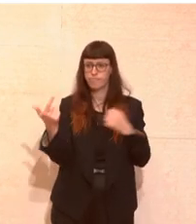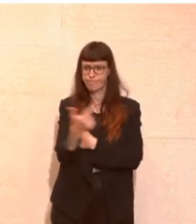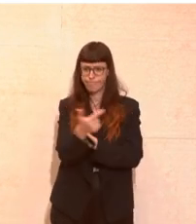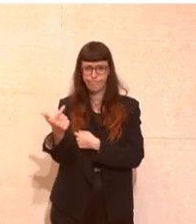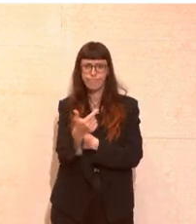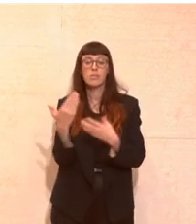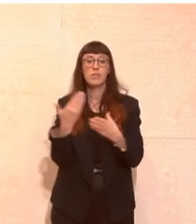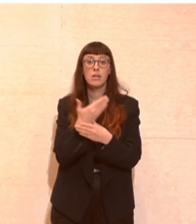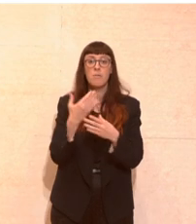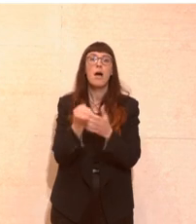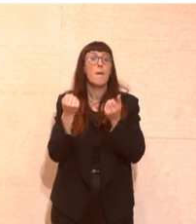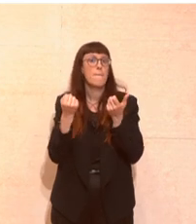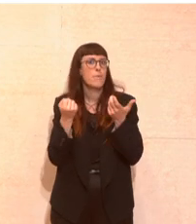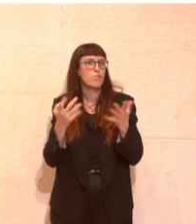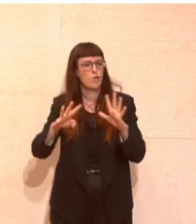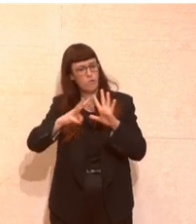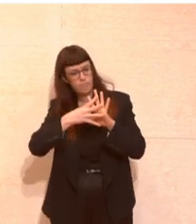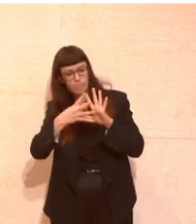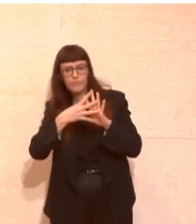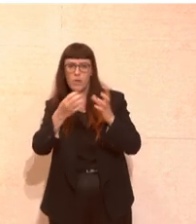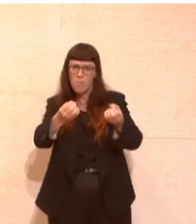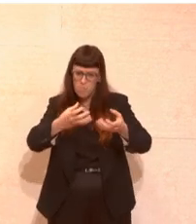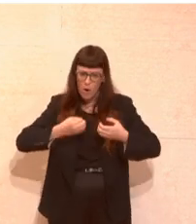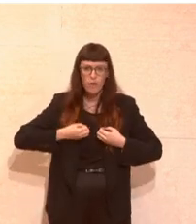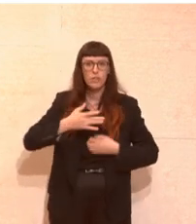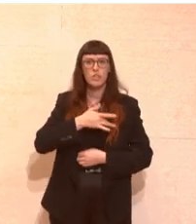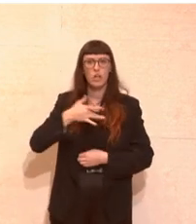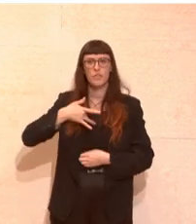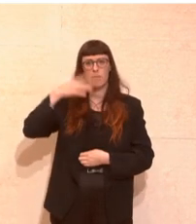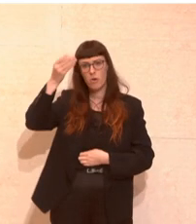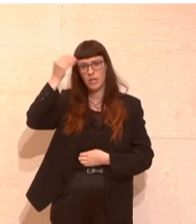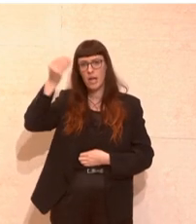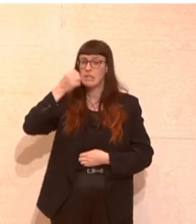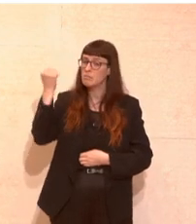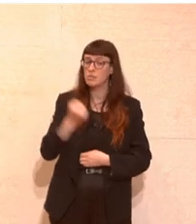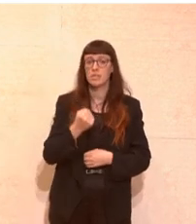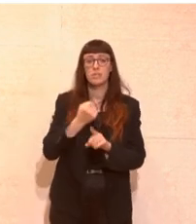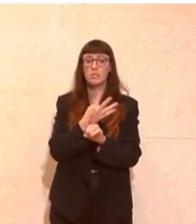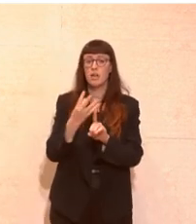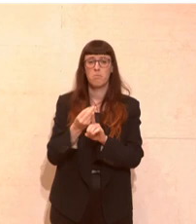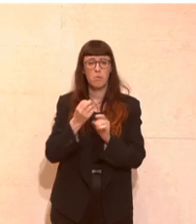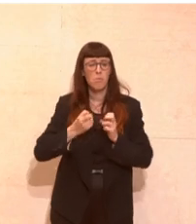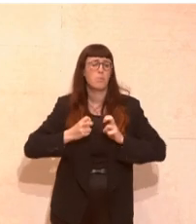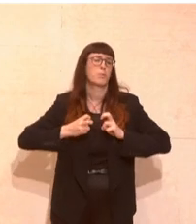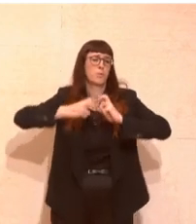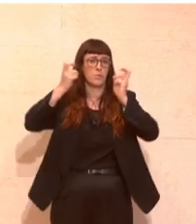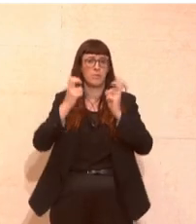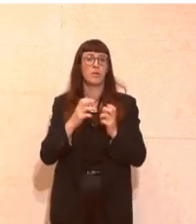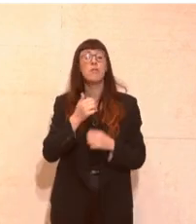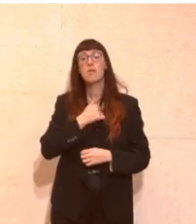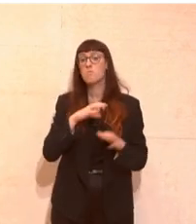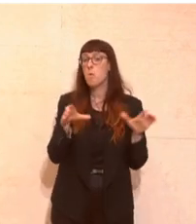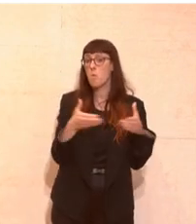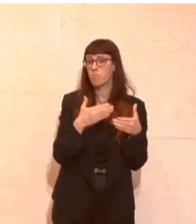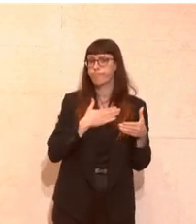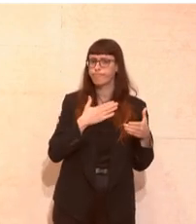dont on vous a déjà parlé et aggrave donc la symptomatologie qu'on peut voir. Alors, mon groupe, on fait beaucoup de recherches